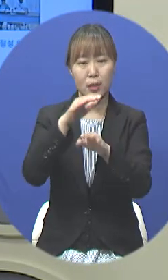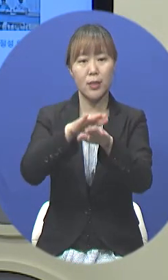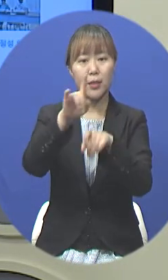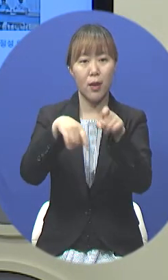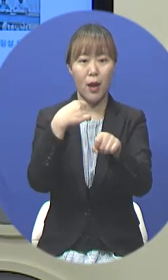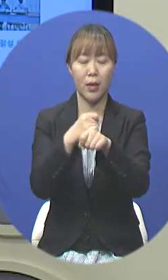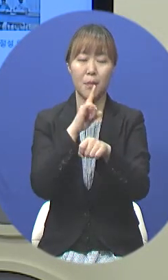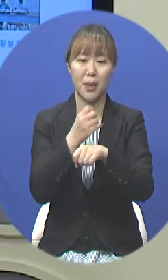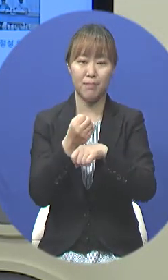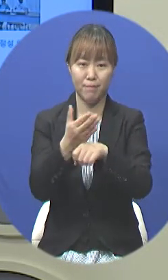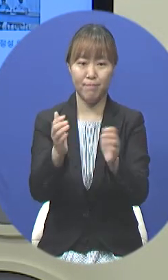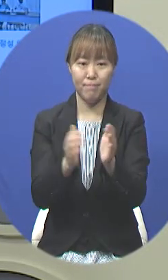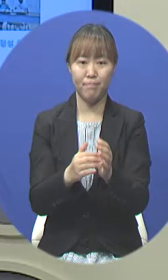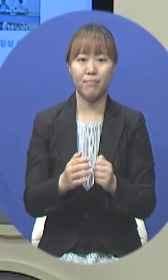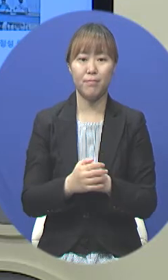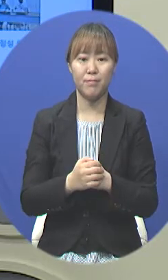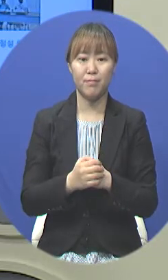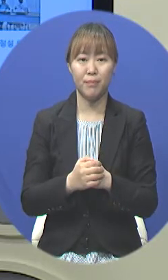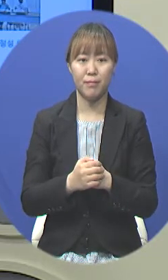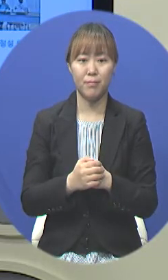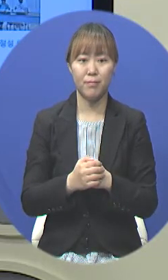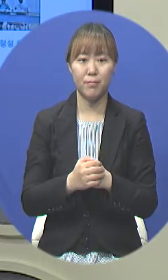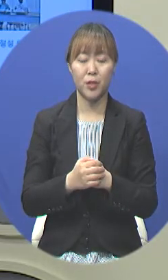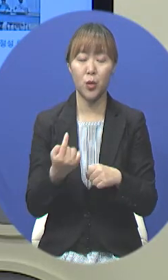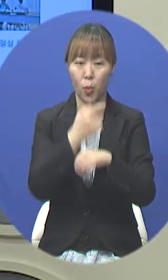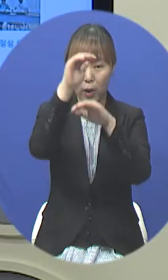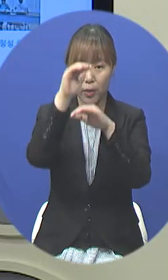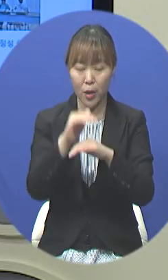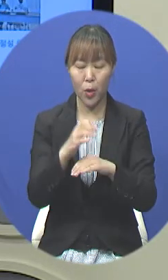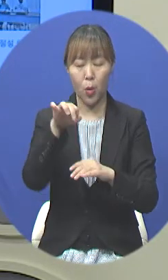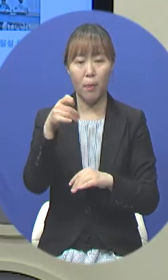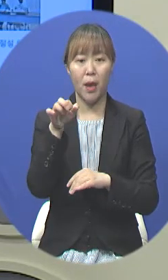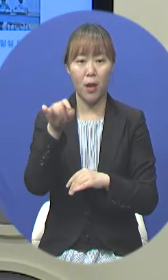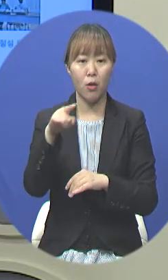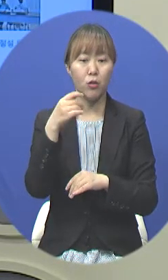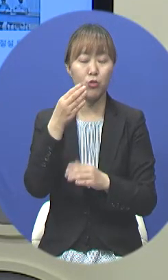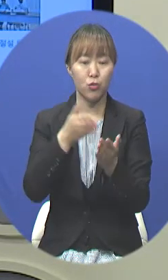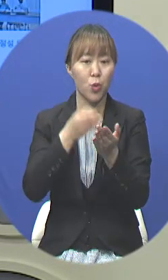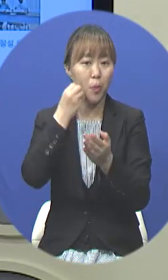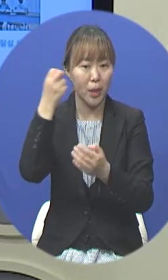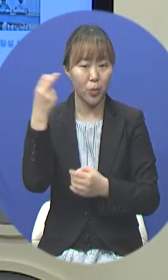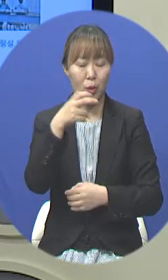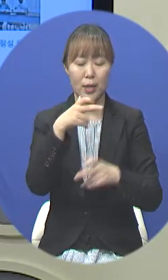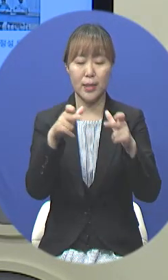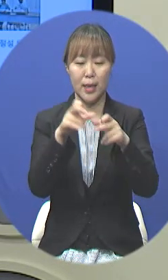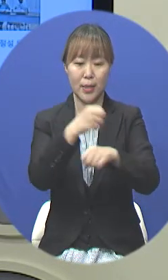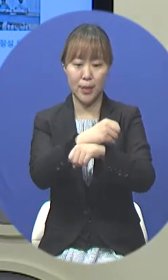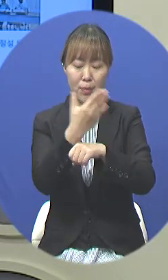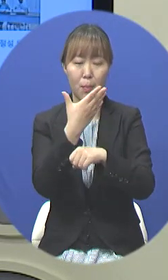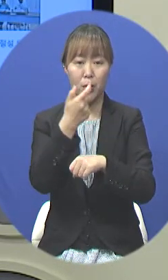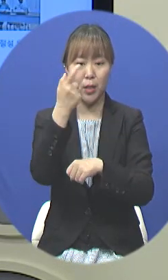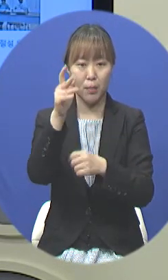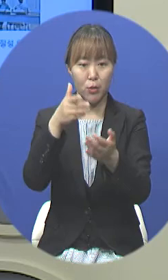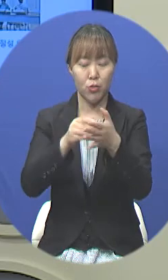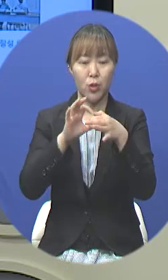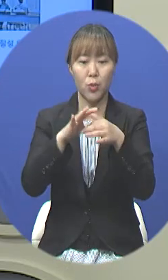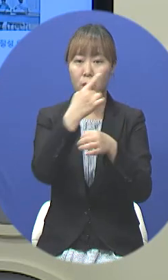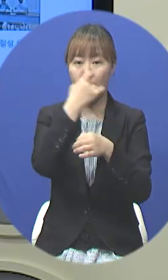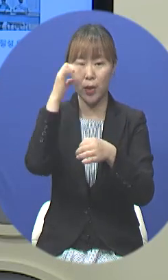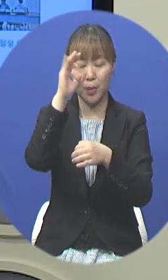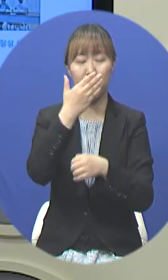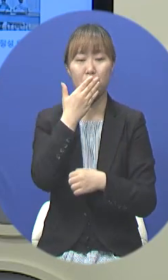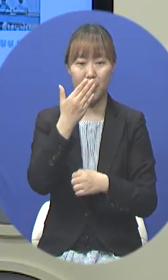실현하겠다 고 전했습니다 이밖에 소식은 웰 피어 뉴스 홈페이지나 장애인 신문 복지 tv 뉴스를 통해